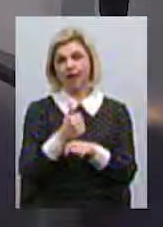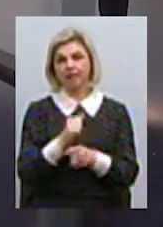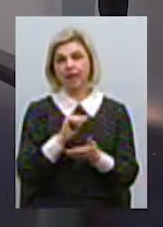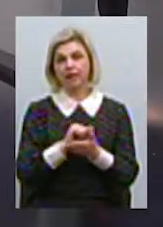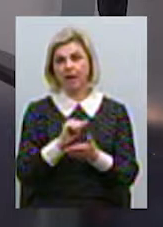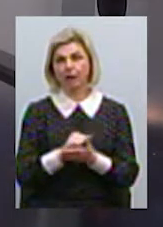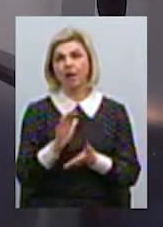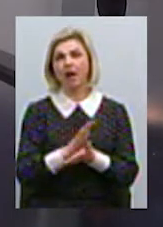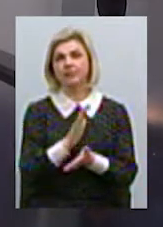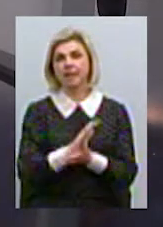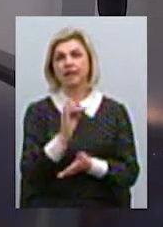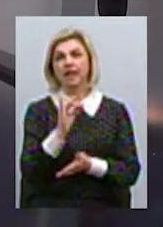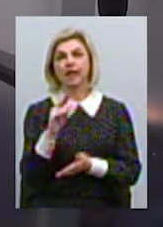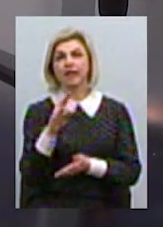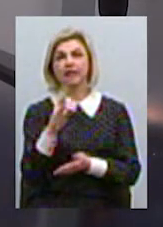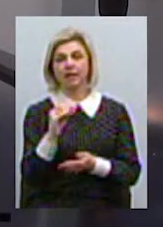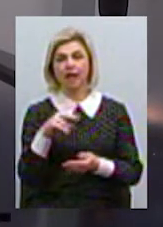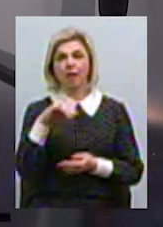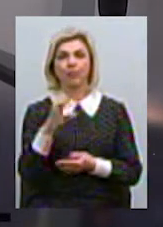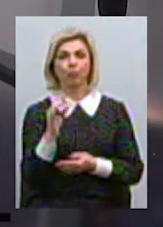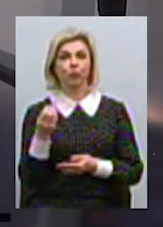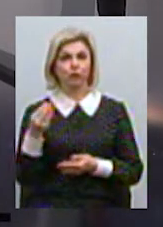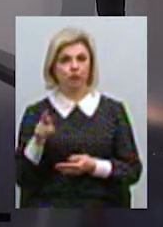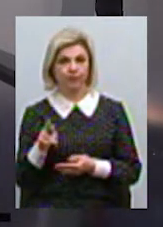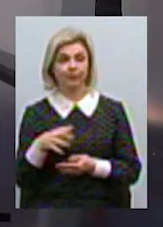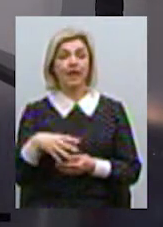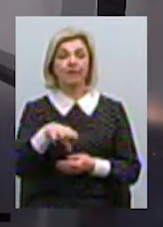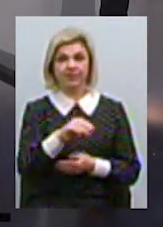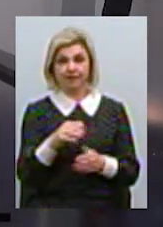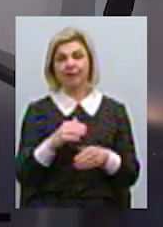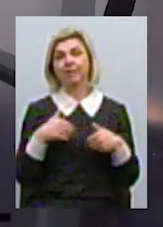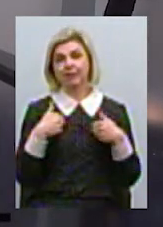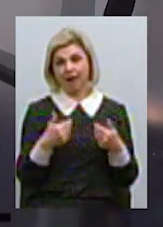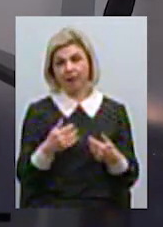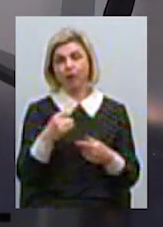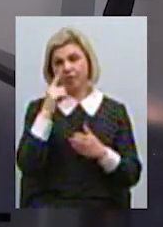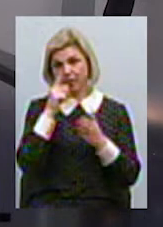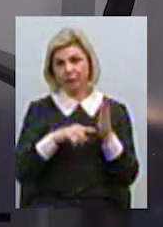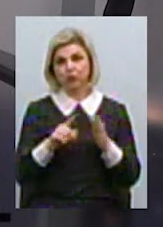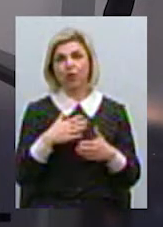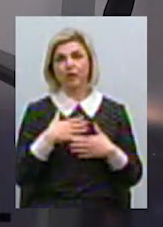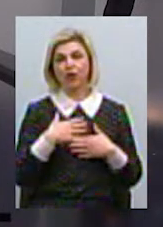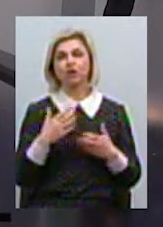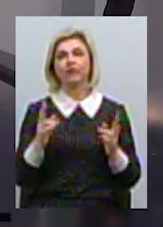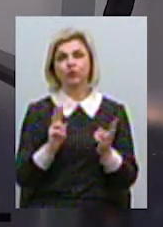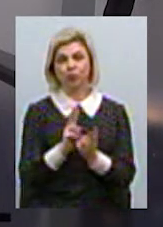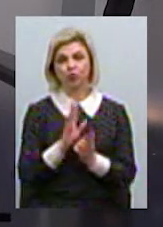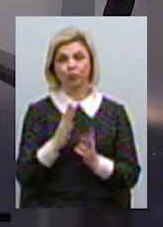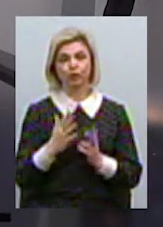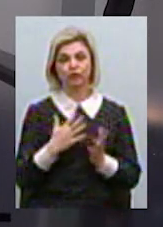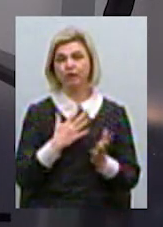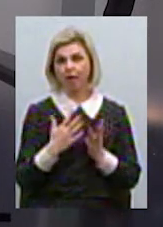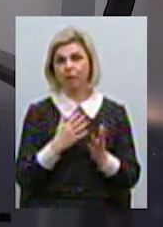Прибуще». Друзі, я вас усіх вітаю і сподіваюся, що наша зустріч пройде жваво і